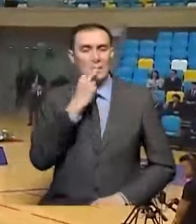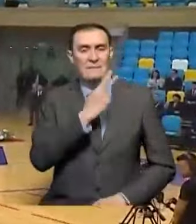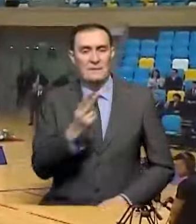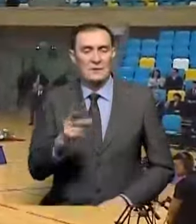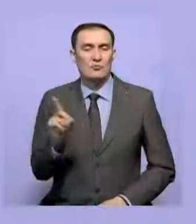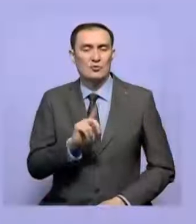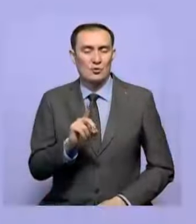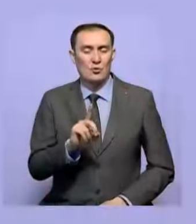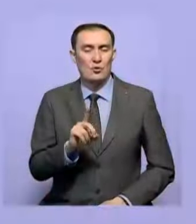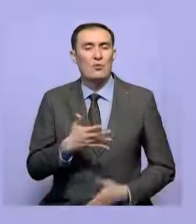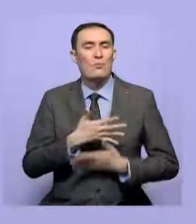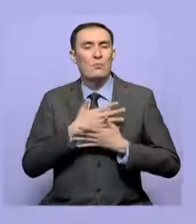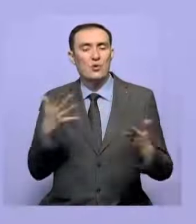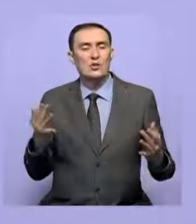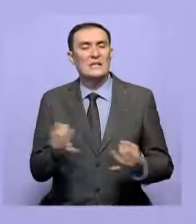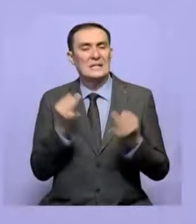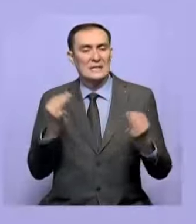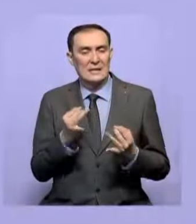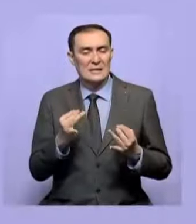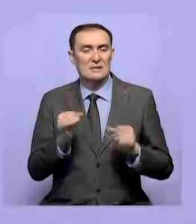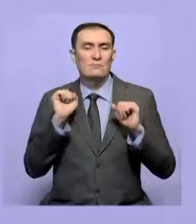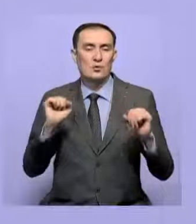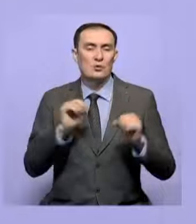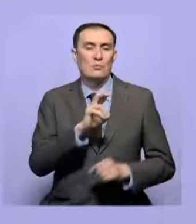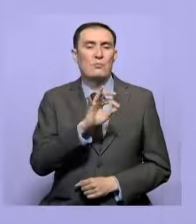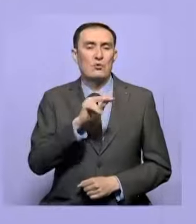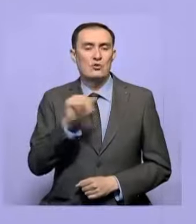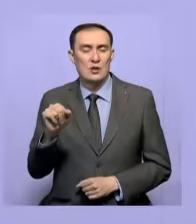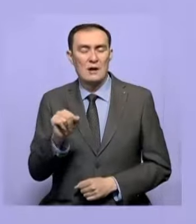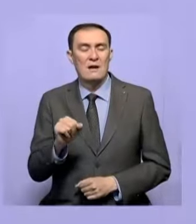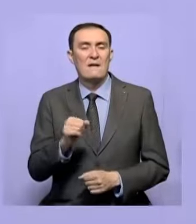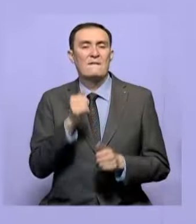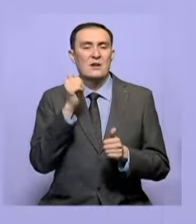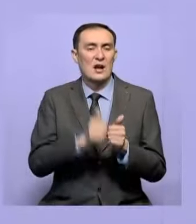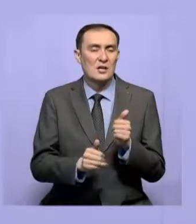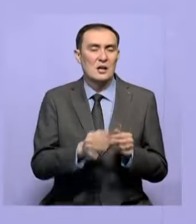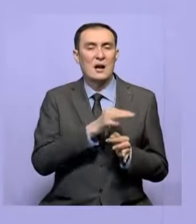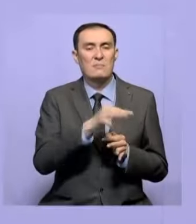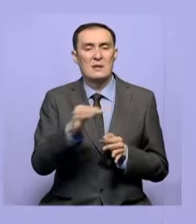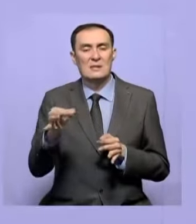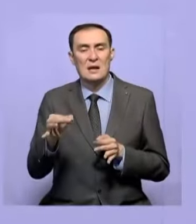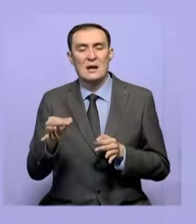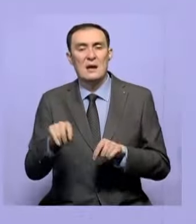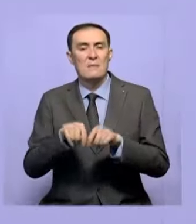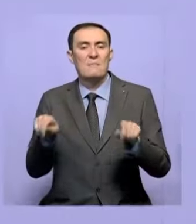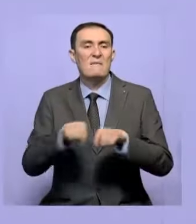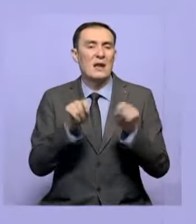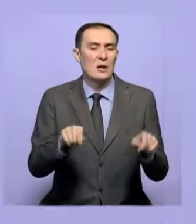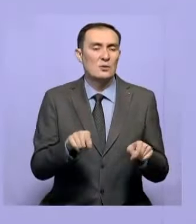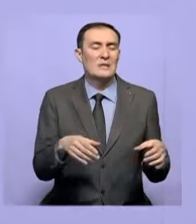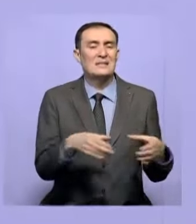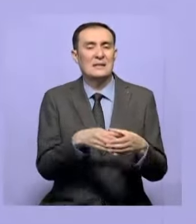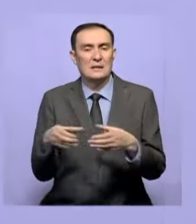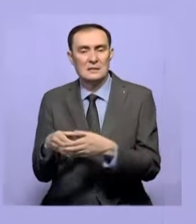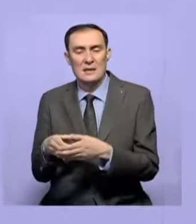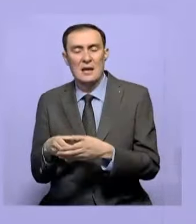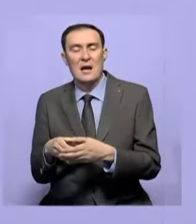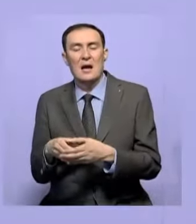Что растёт интерес к боча Мы видим что во всех регионах появляются секции